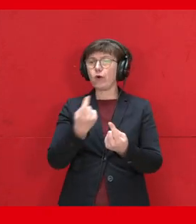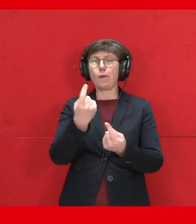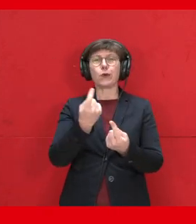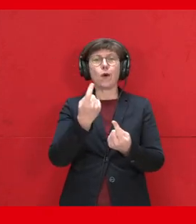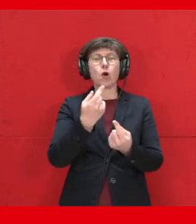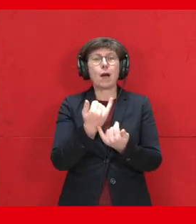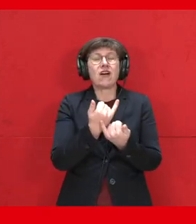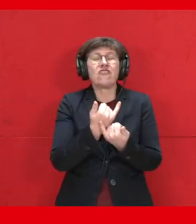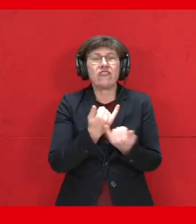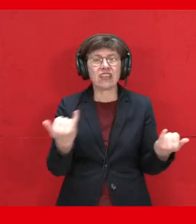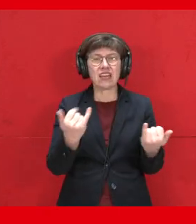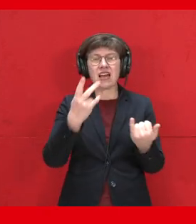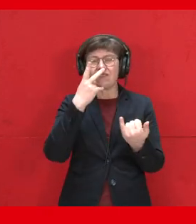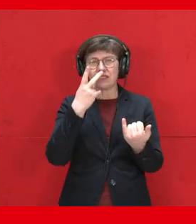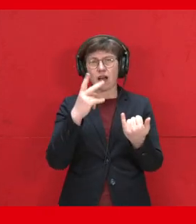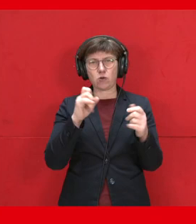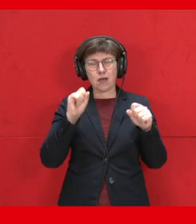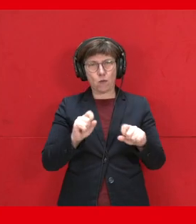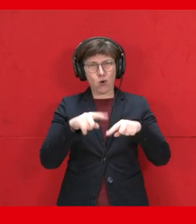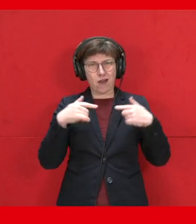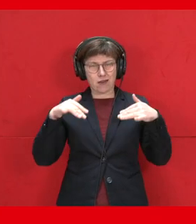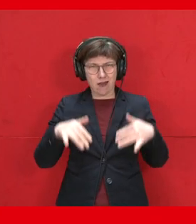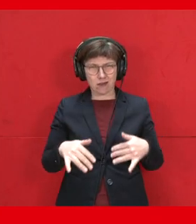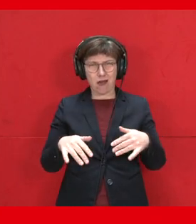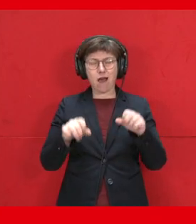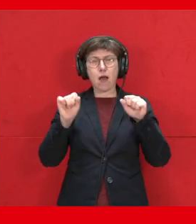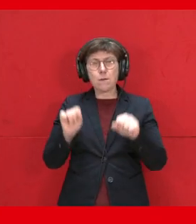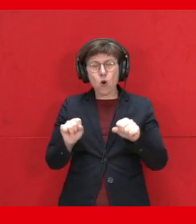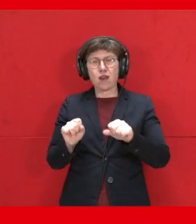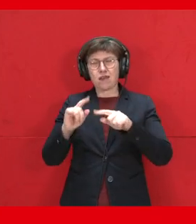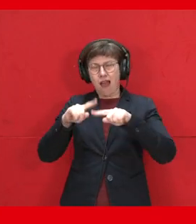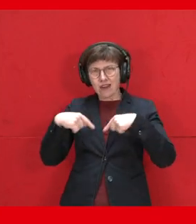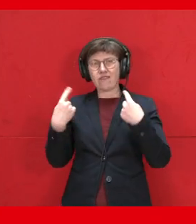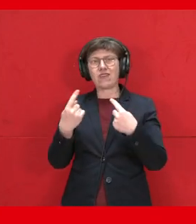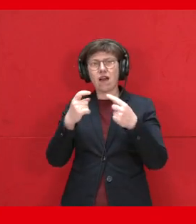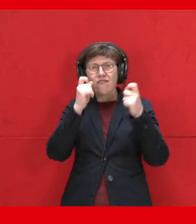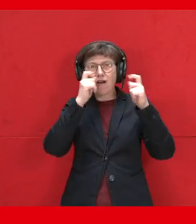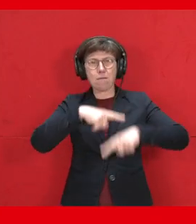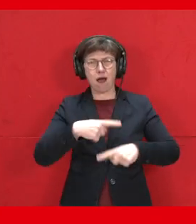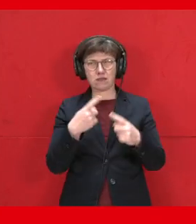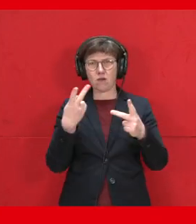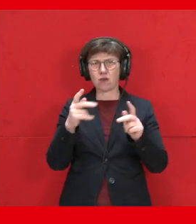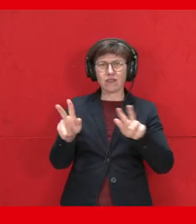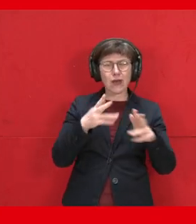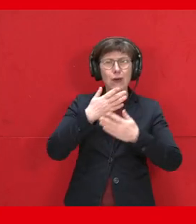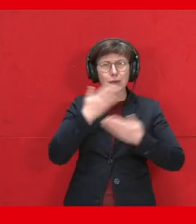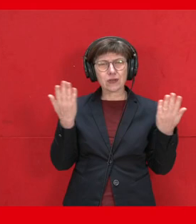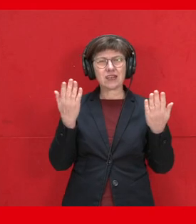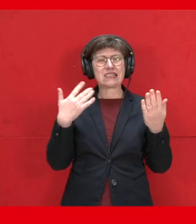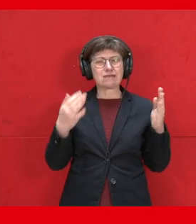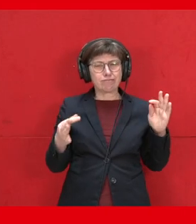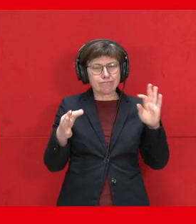wie sie sich entwickeln wird, welche Möglichkeiten wir haben und welche Möglichkeiten wir verpassen, das ist etwas, das